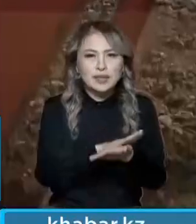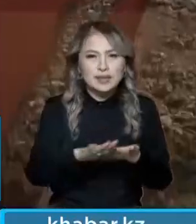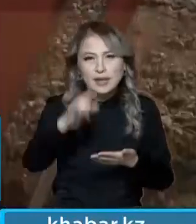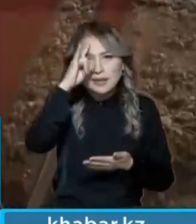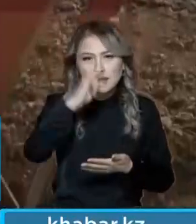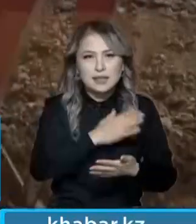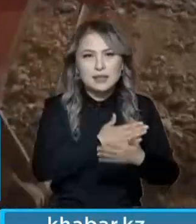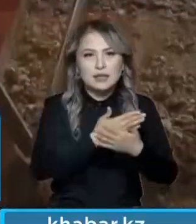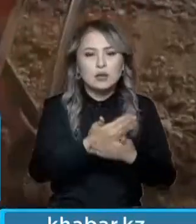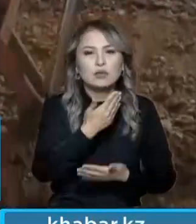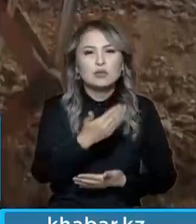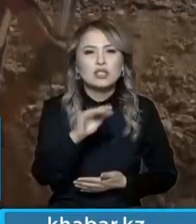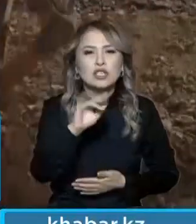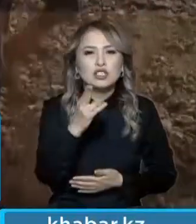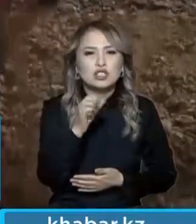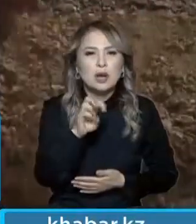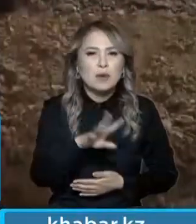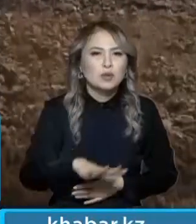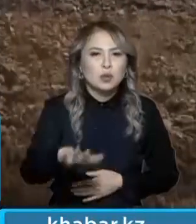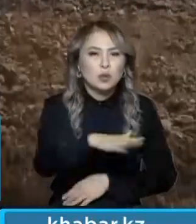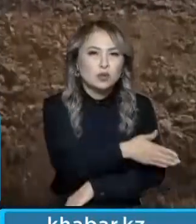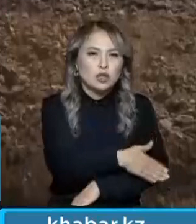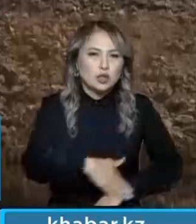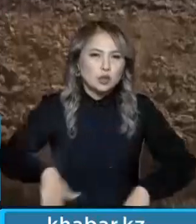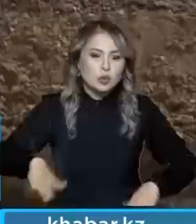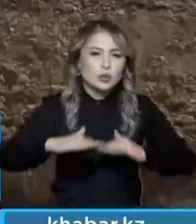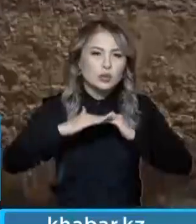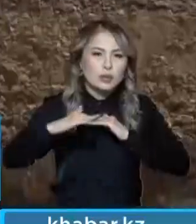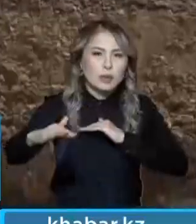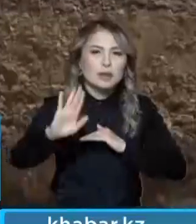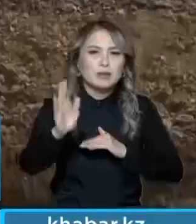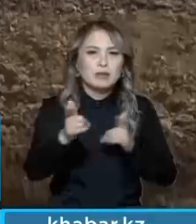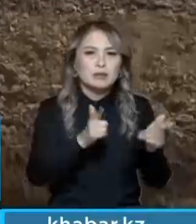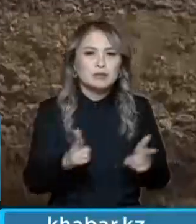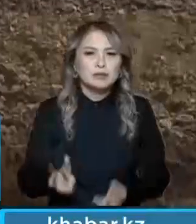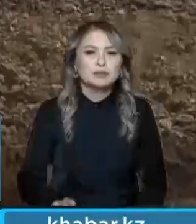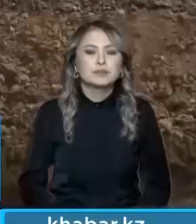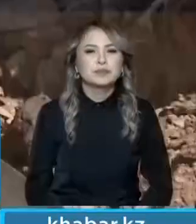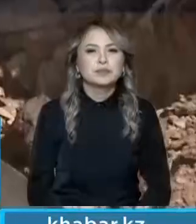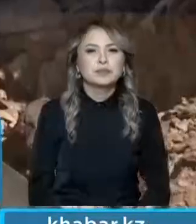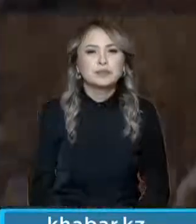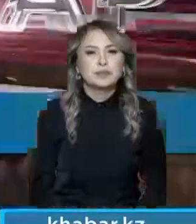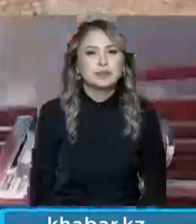«Таза Қазақстан» акциясы аясында осы ықшамаудандағы көшелерге жол төселіп абаттандырылады.